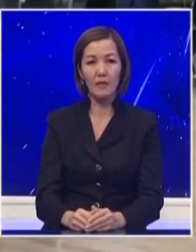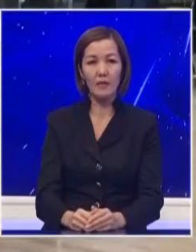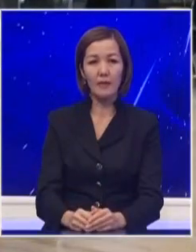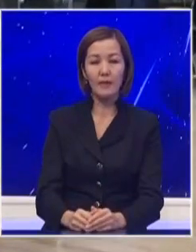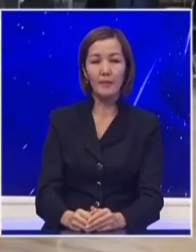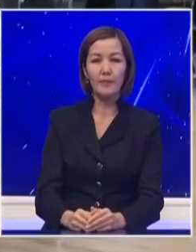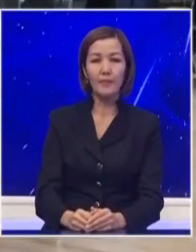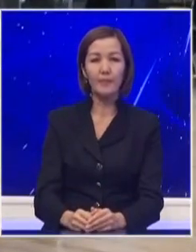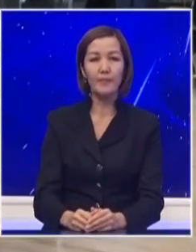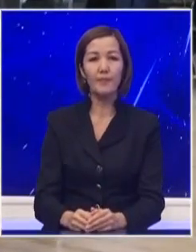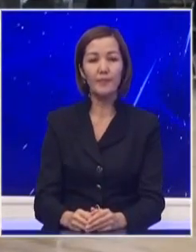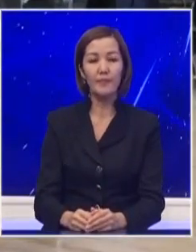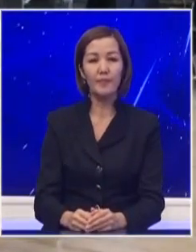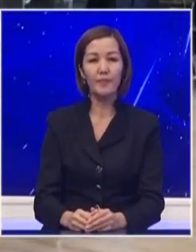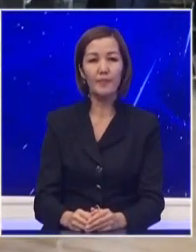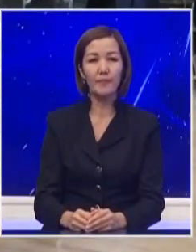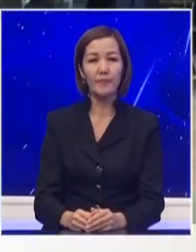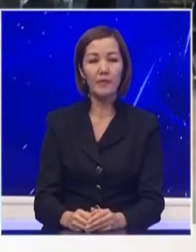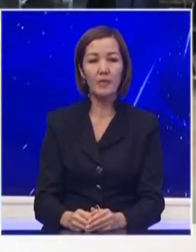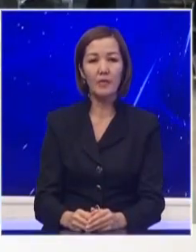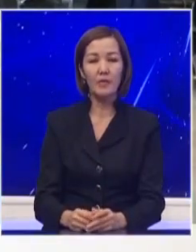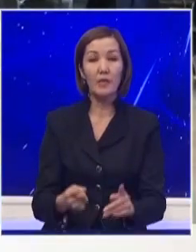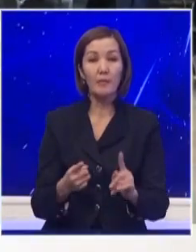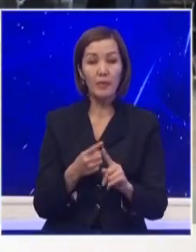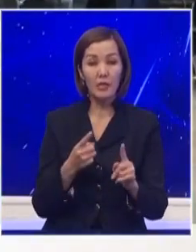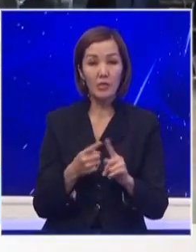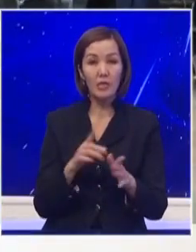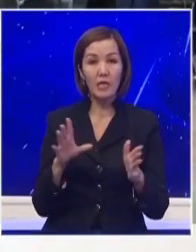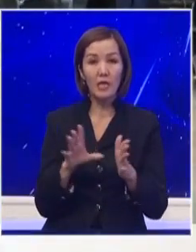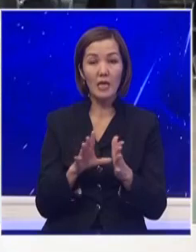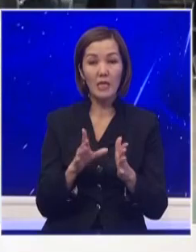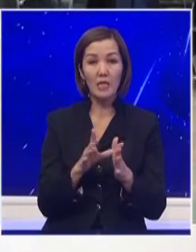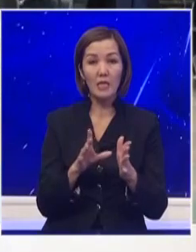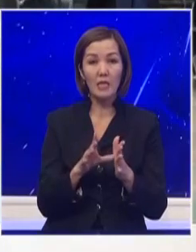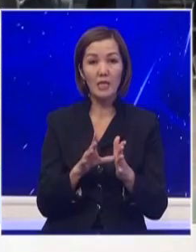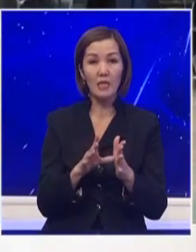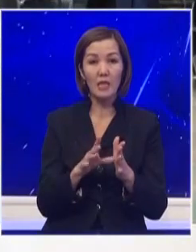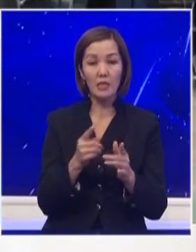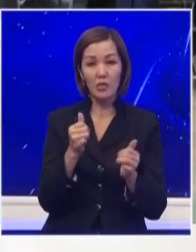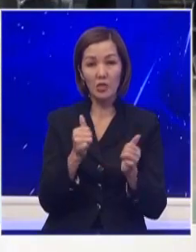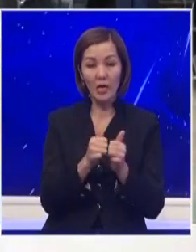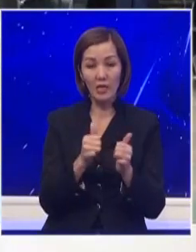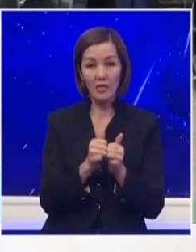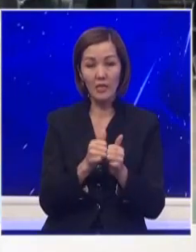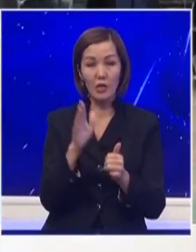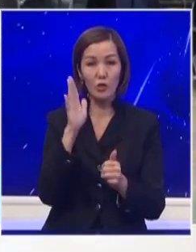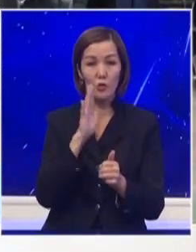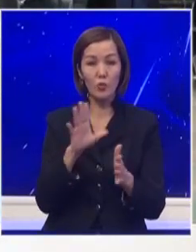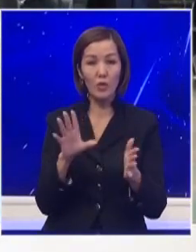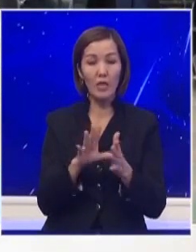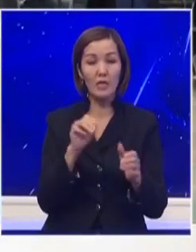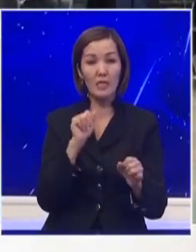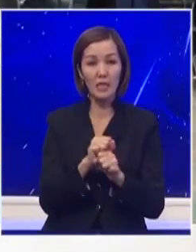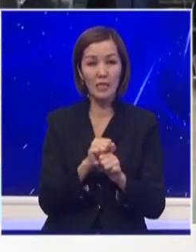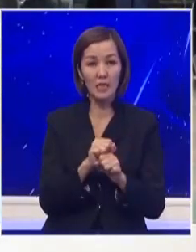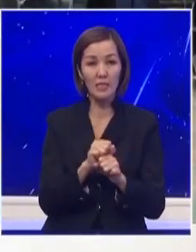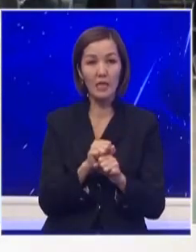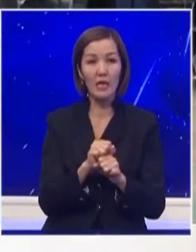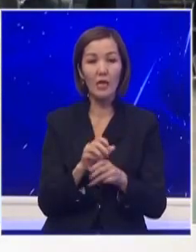Қонаев елдегі ең қауіпсіз әрі әдемі қала болуы керек. Алматы облысы әкімінің орынбасары Арслан Дәндібаев кездескен